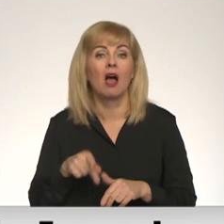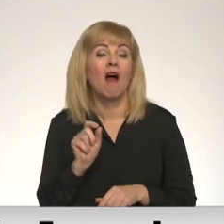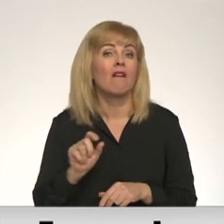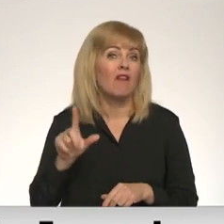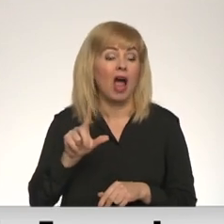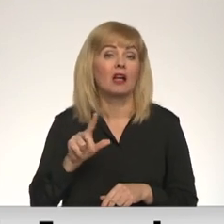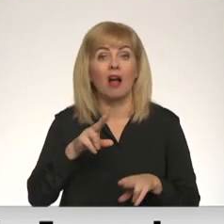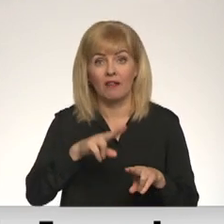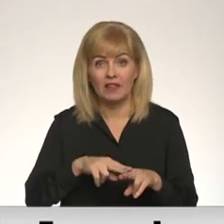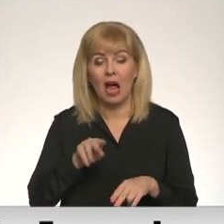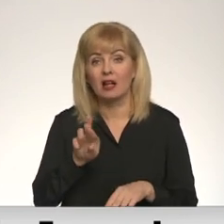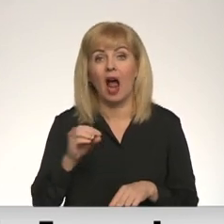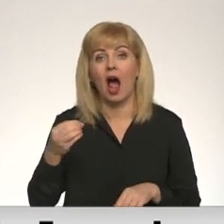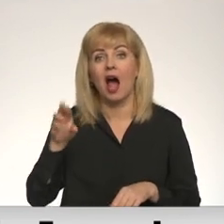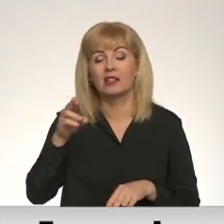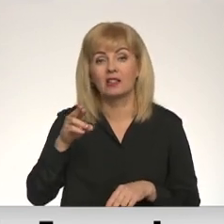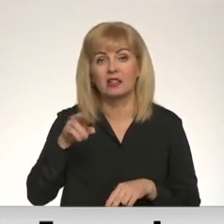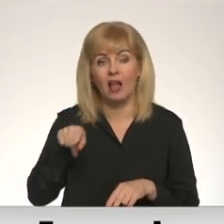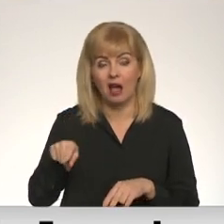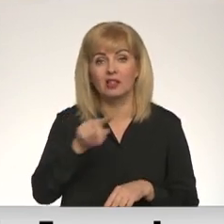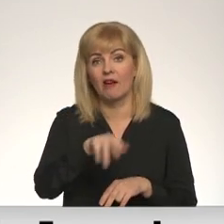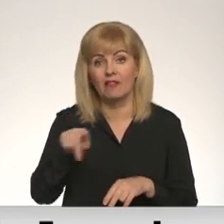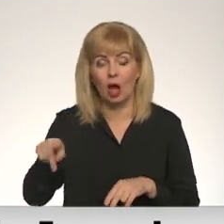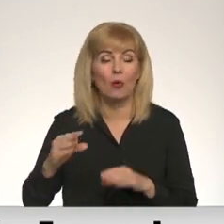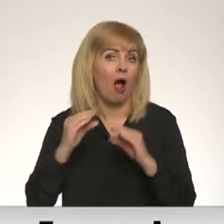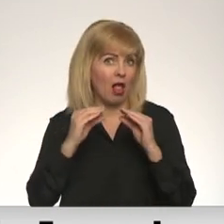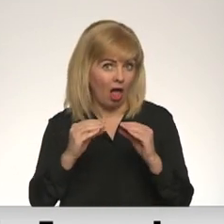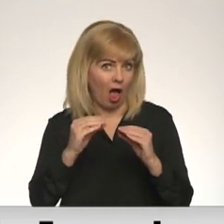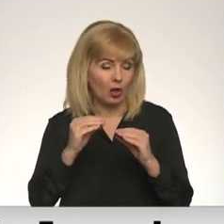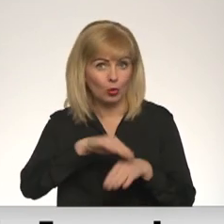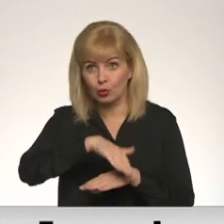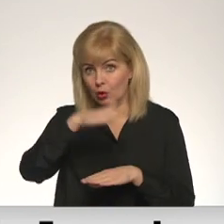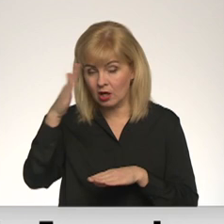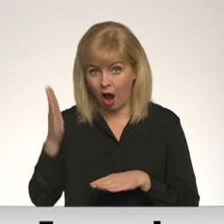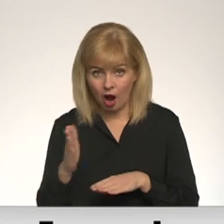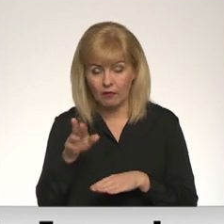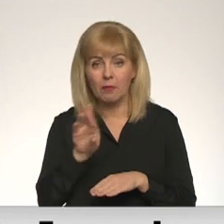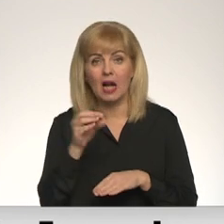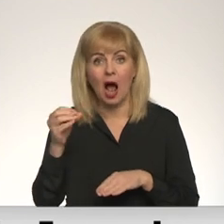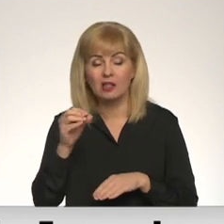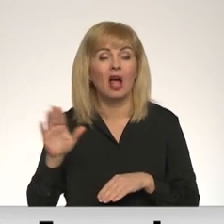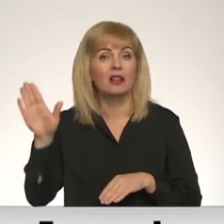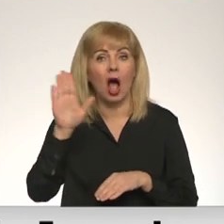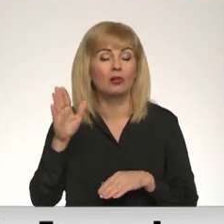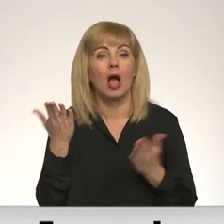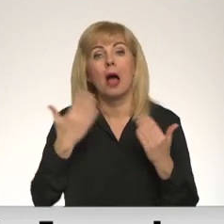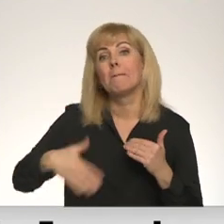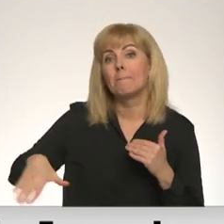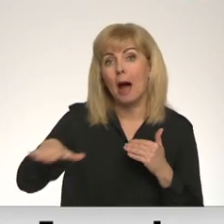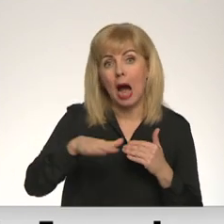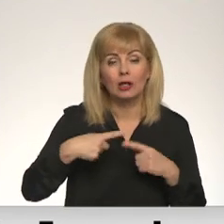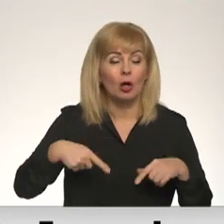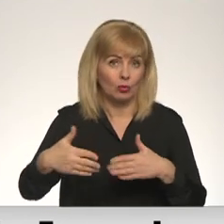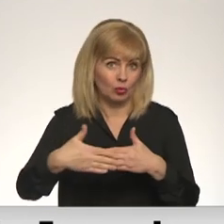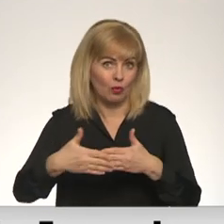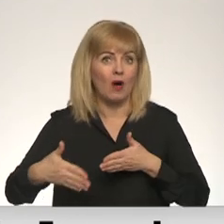Vairākās vietās pie Rāznas ezera ledus izgājis no krastiem. Pagaidām lielākie krāvumi ir Rāznas Nacionālā parka teritorijā tū ceļam, kas